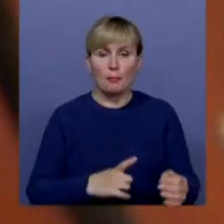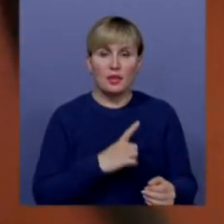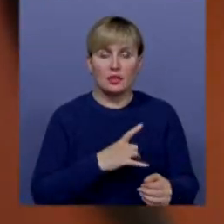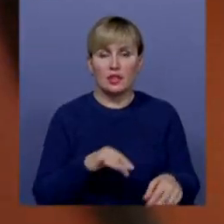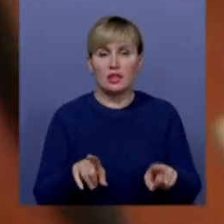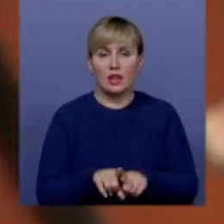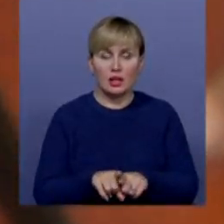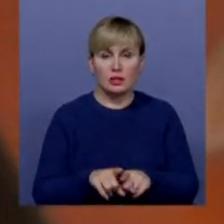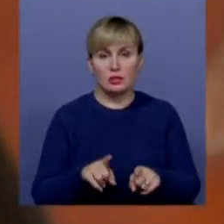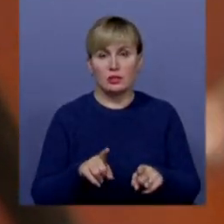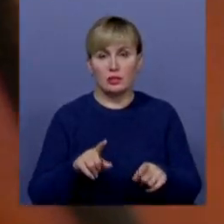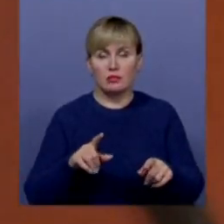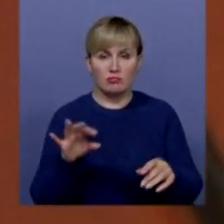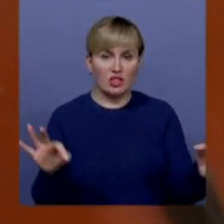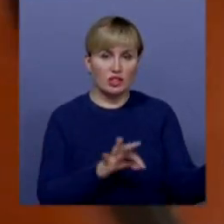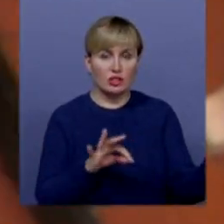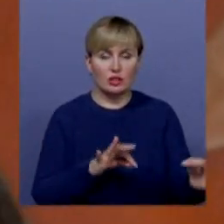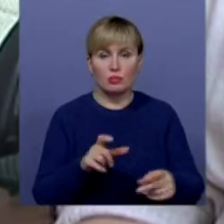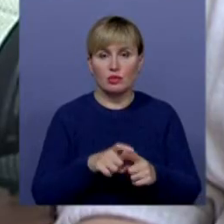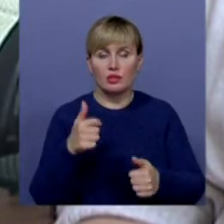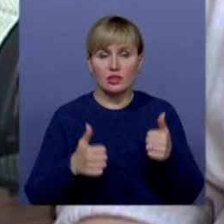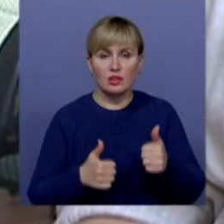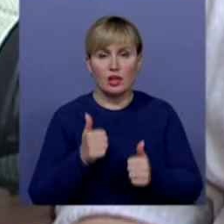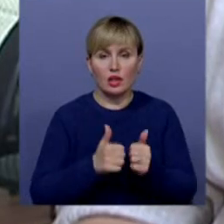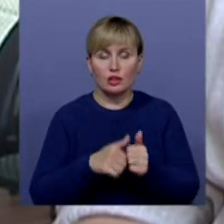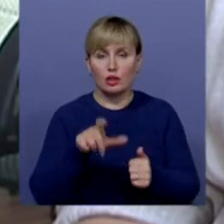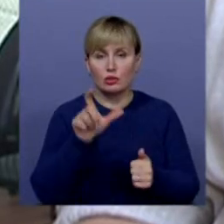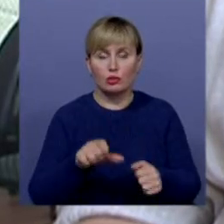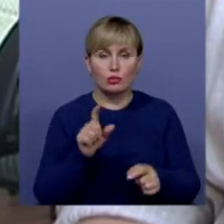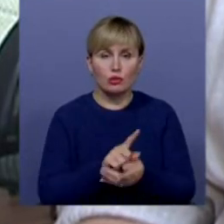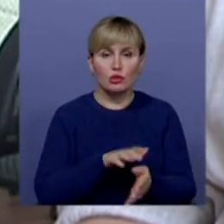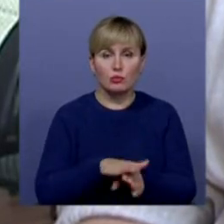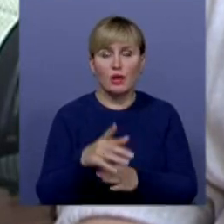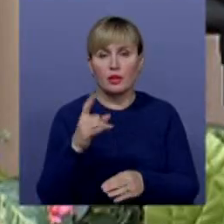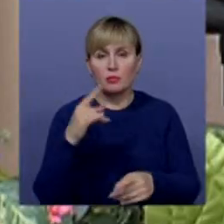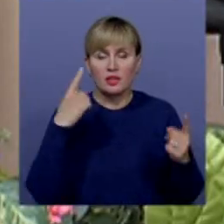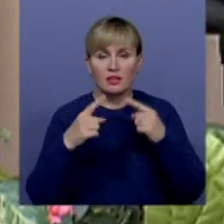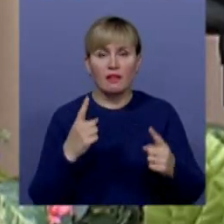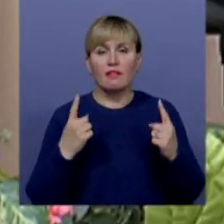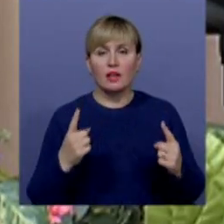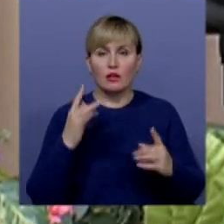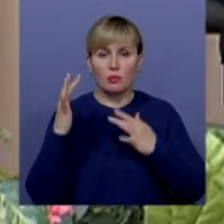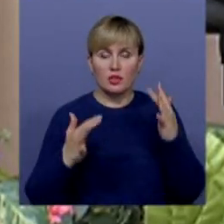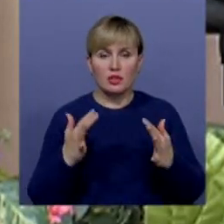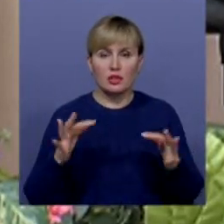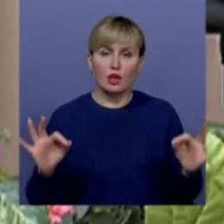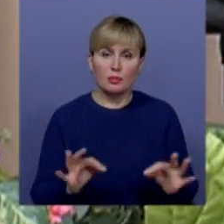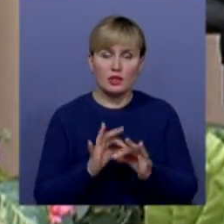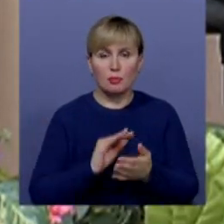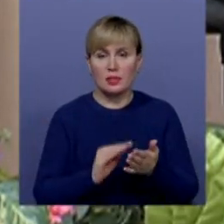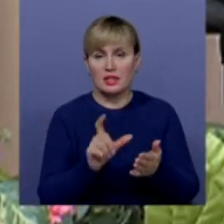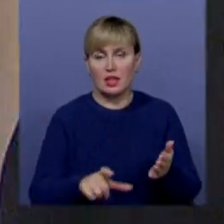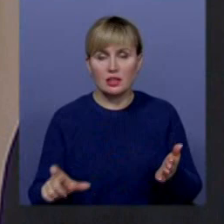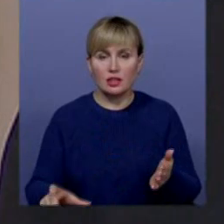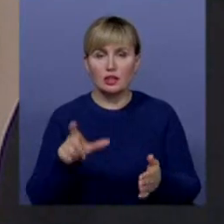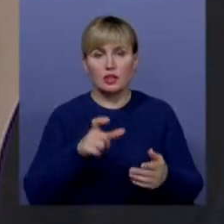также дирижировании. По условиям состязания каждый конкурсант должен исполнить одно из произведений великого мыслителя, композитора и писателя,